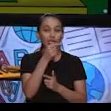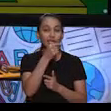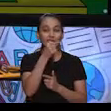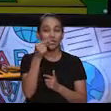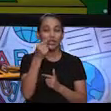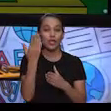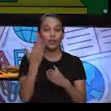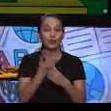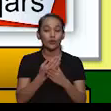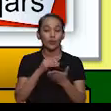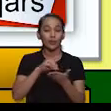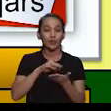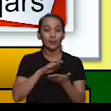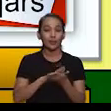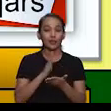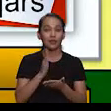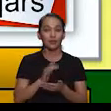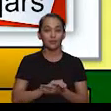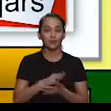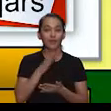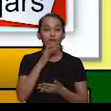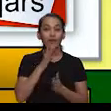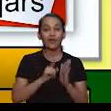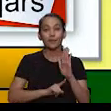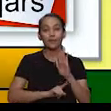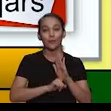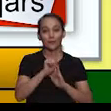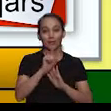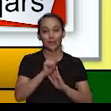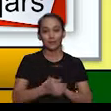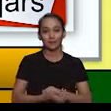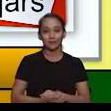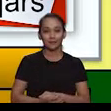bilan belgilang. Vaqt ketdi.